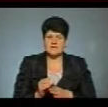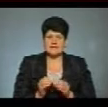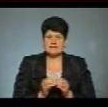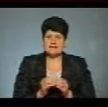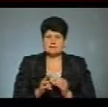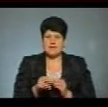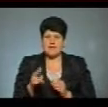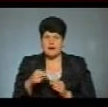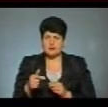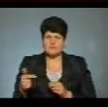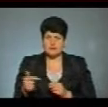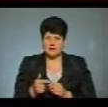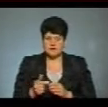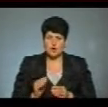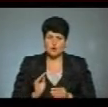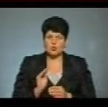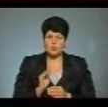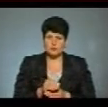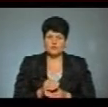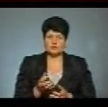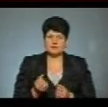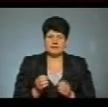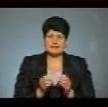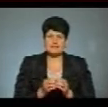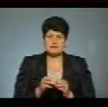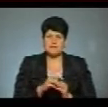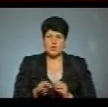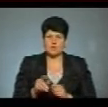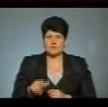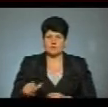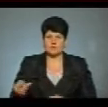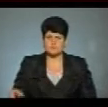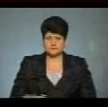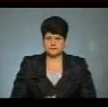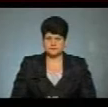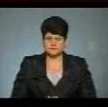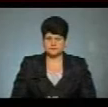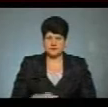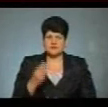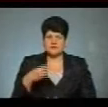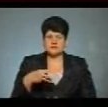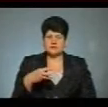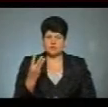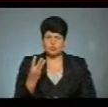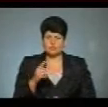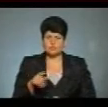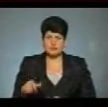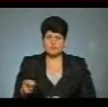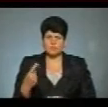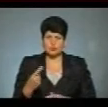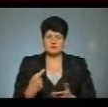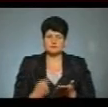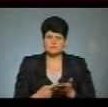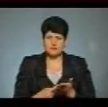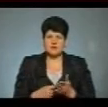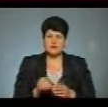10 мільярдів гривень. Доплату отримують 10 мільйонів громадян. У 33 жителів Тернопільщини підтвердили коронавірус